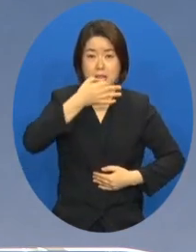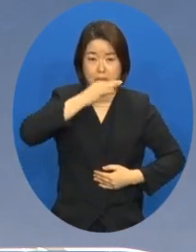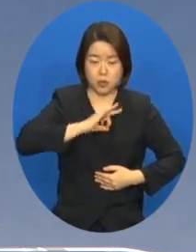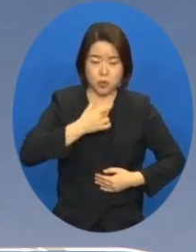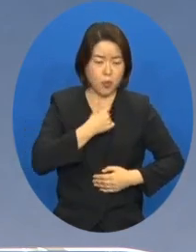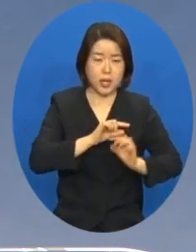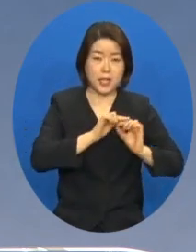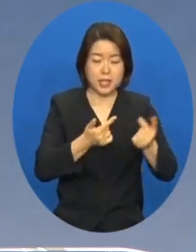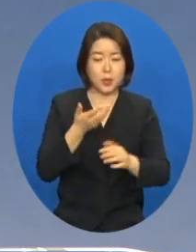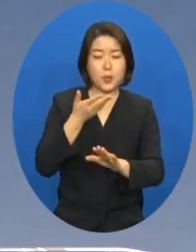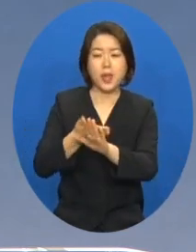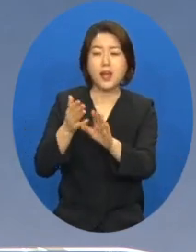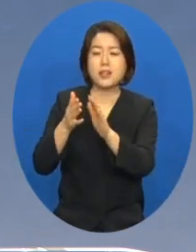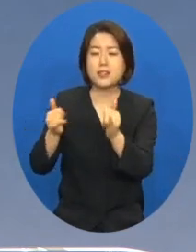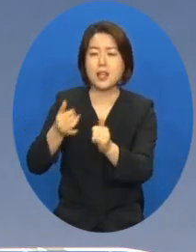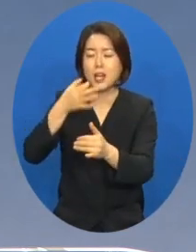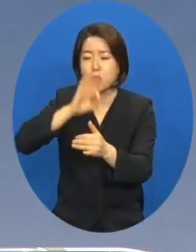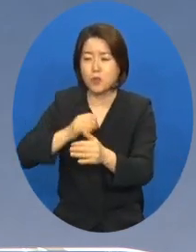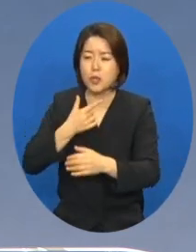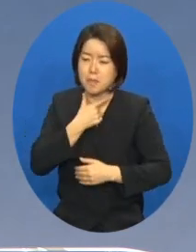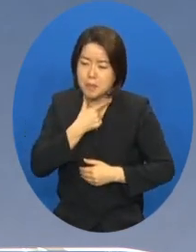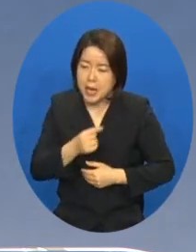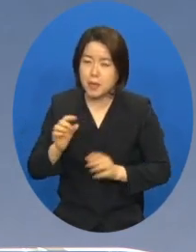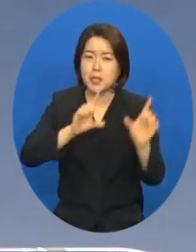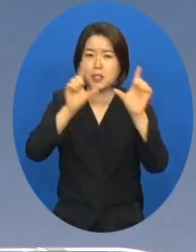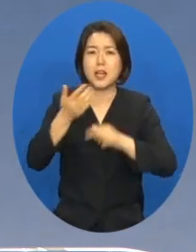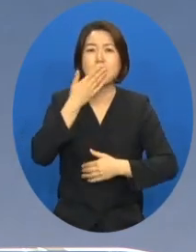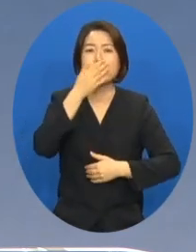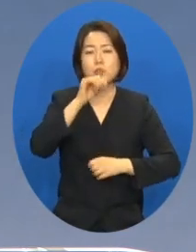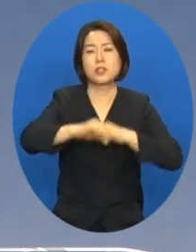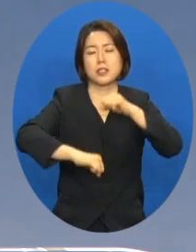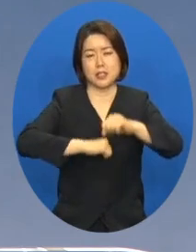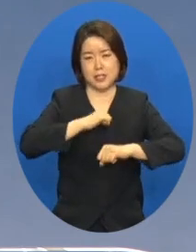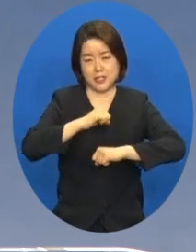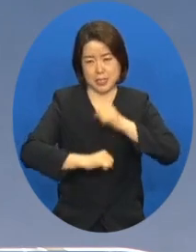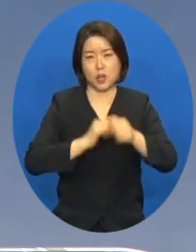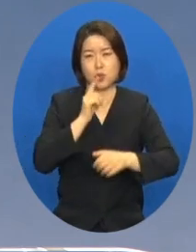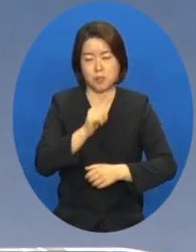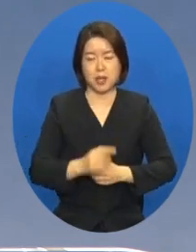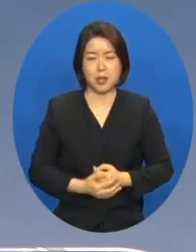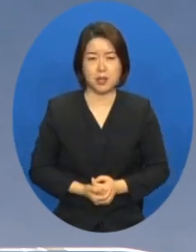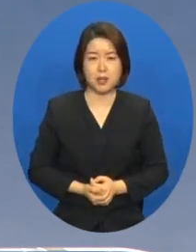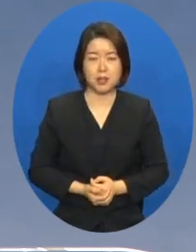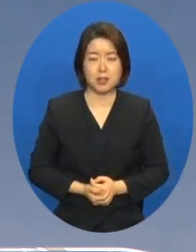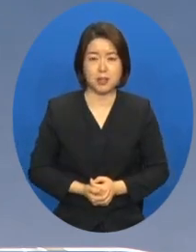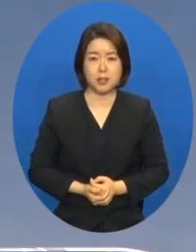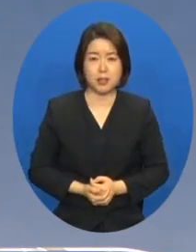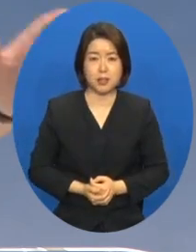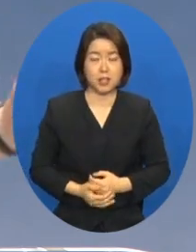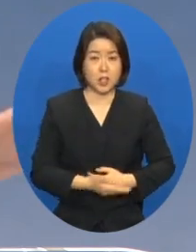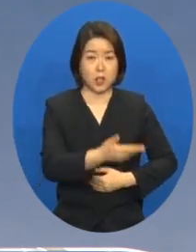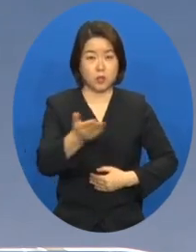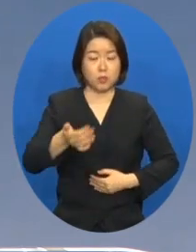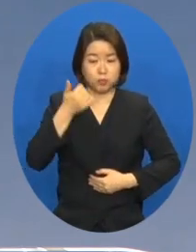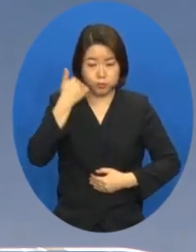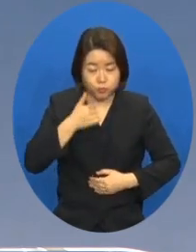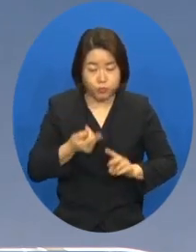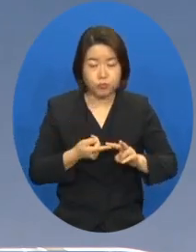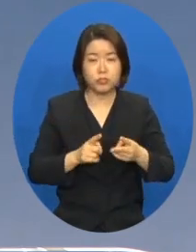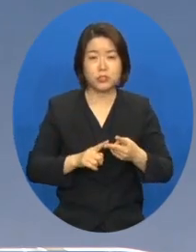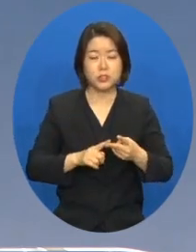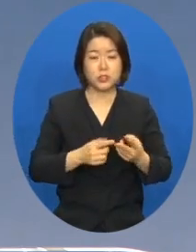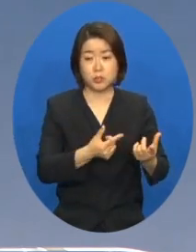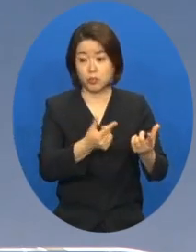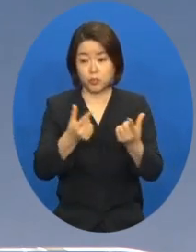않고 다른 사람의 유익을 구하며 살 수 있는 자유를 말하는 겁니다. 여러분 누구나 다 그렇게 살 수